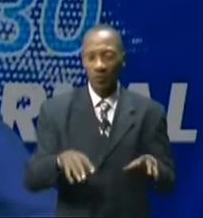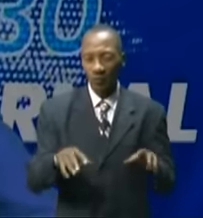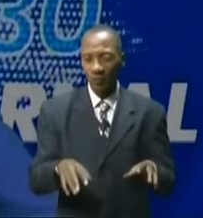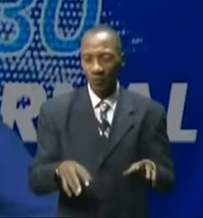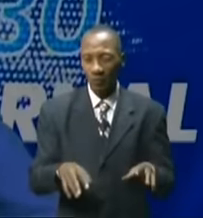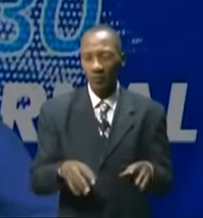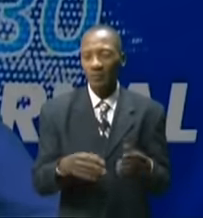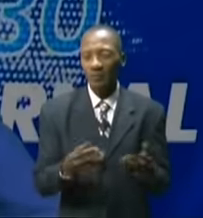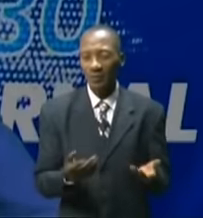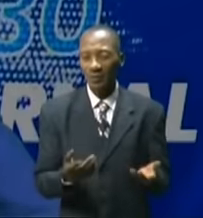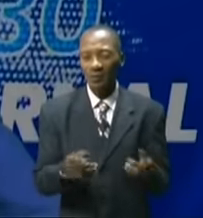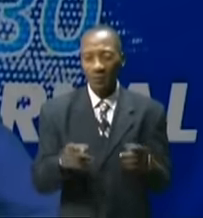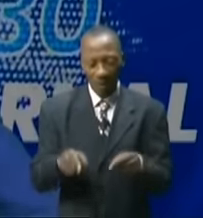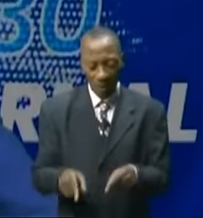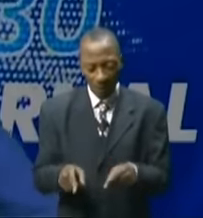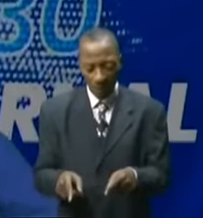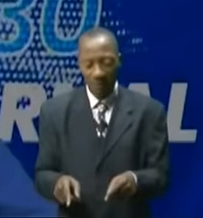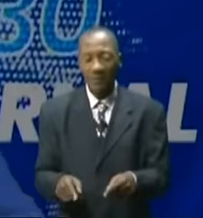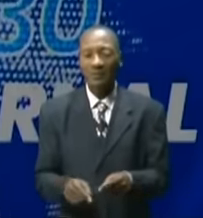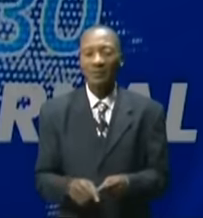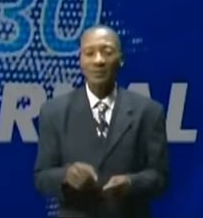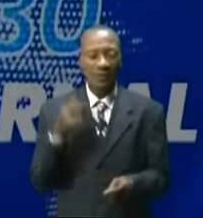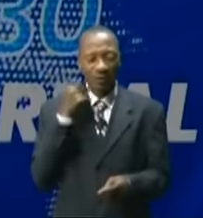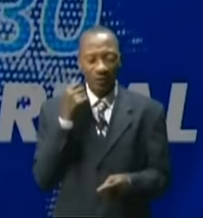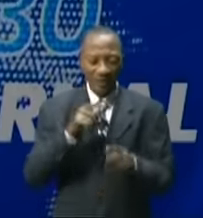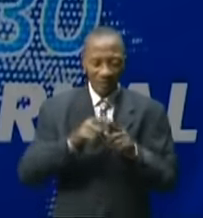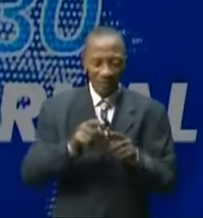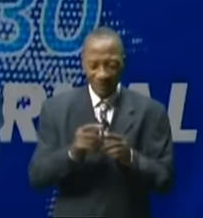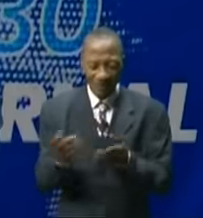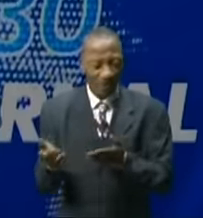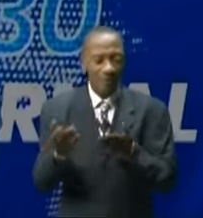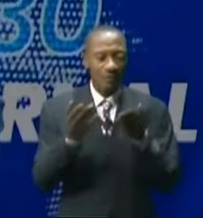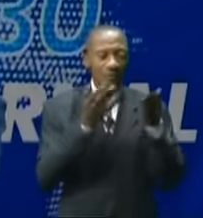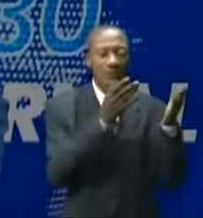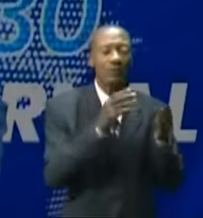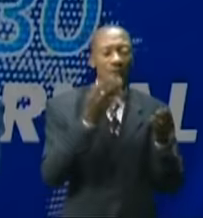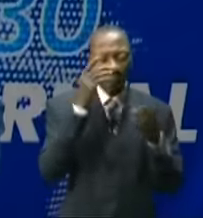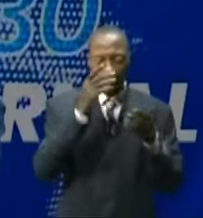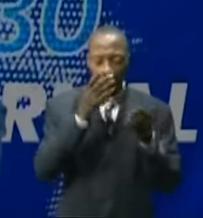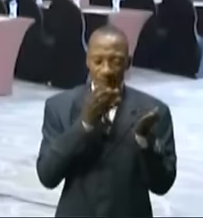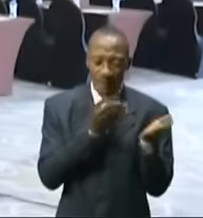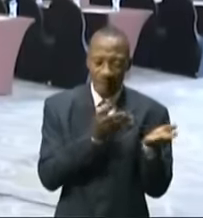Kinshasa par l'ONGD Pan Santé Afrique, comme nous dit Jacques Kaboba.